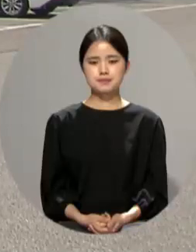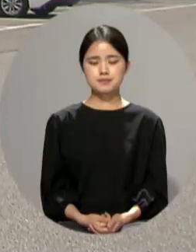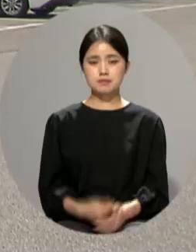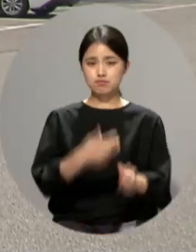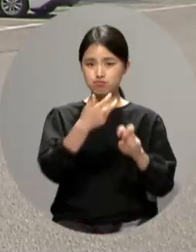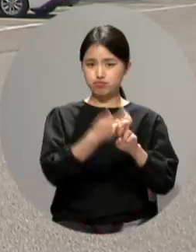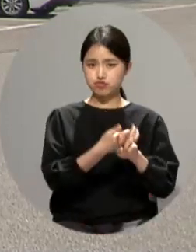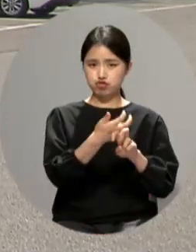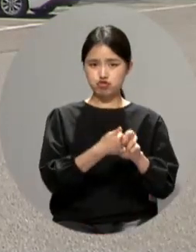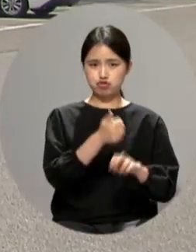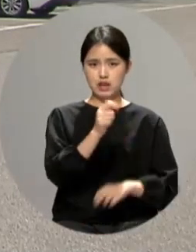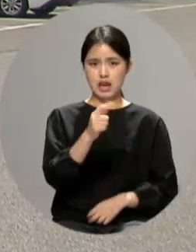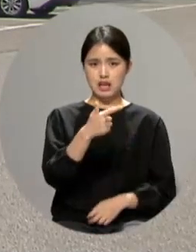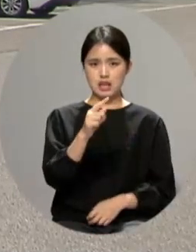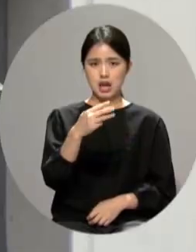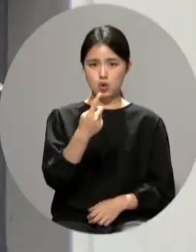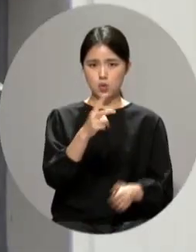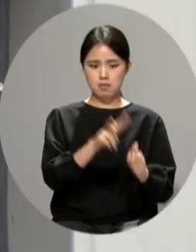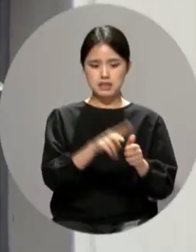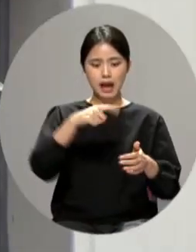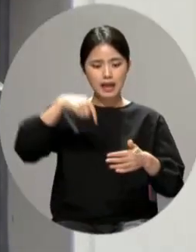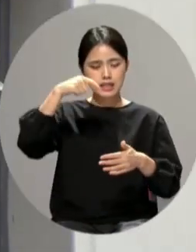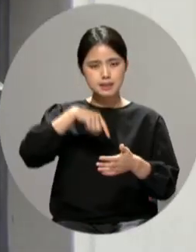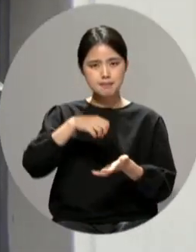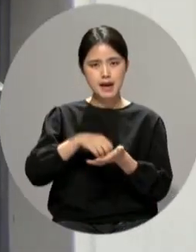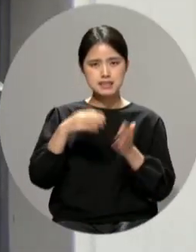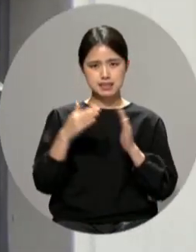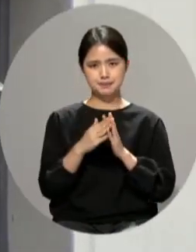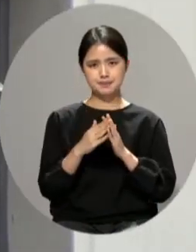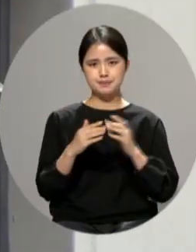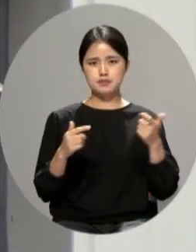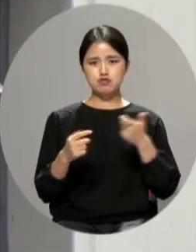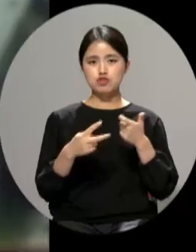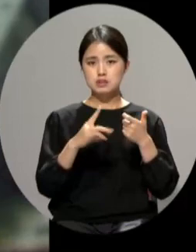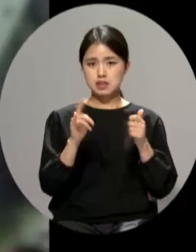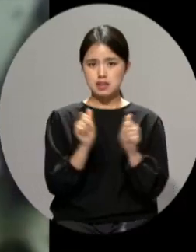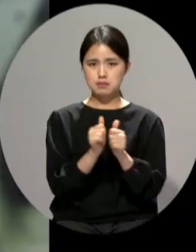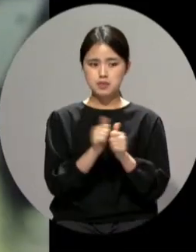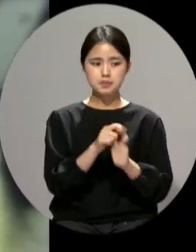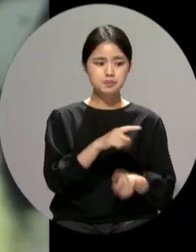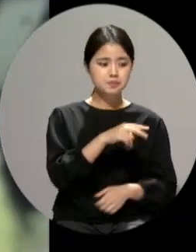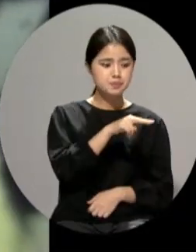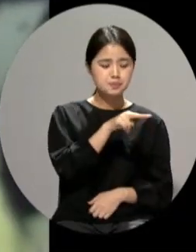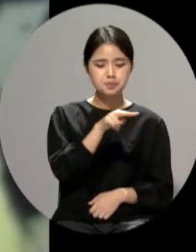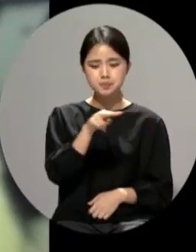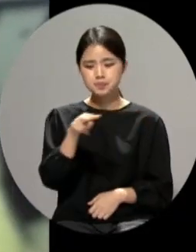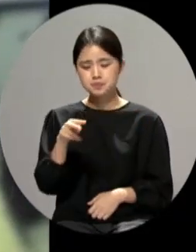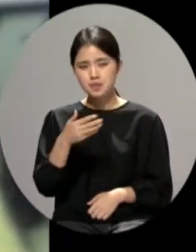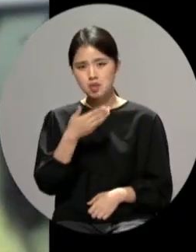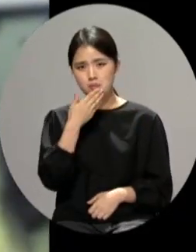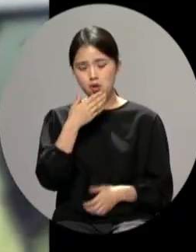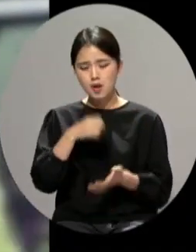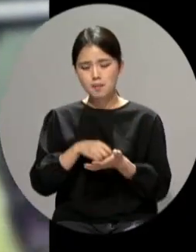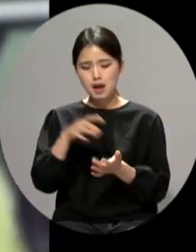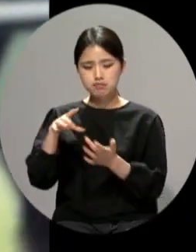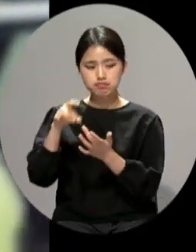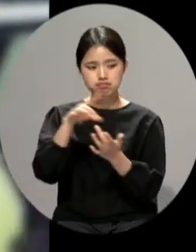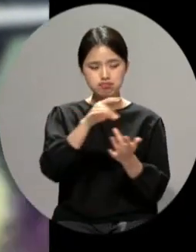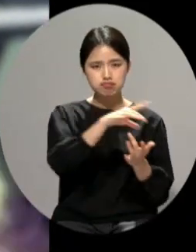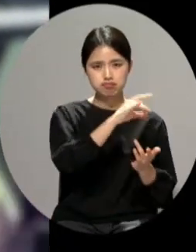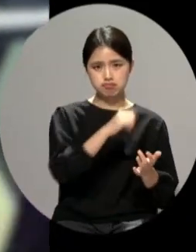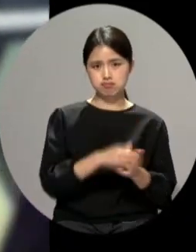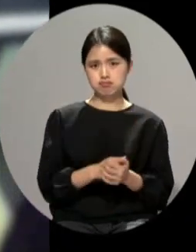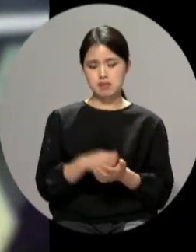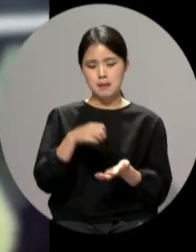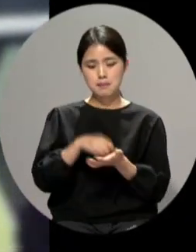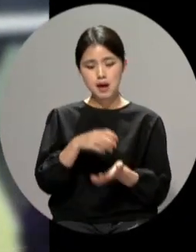무주의 한 하나로마트에 입점한 제과점. 60대 남성이 이곳저곳 둘러보며 먹을 빵을 고릅니다. 빵을